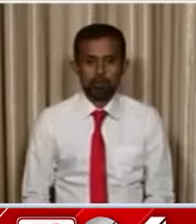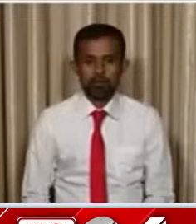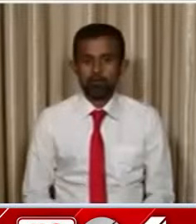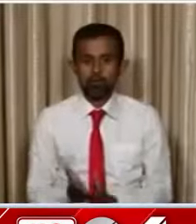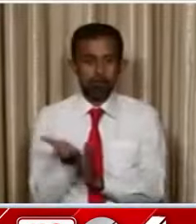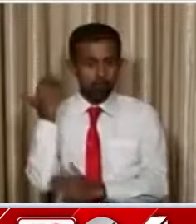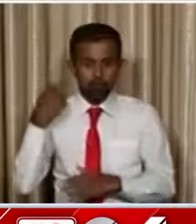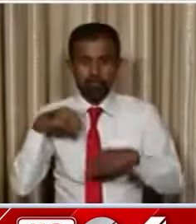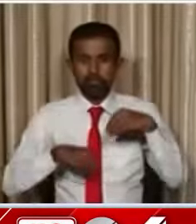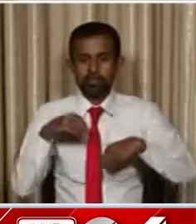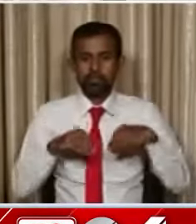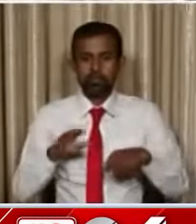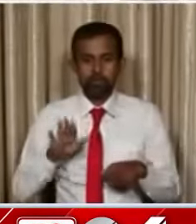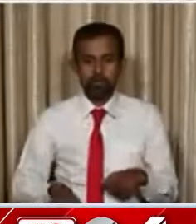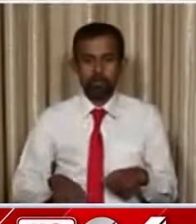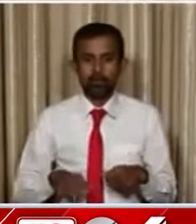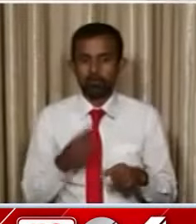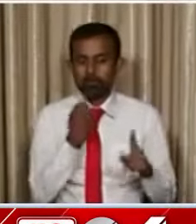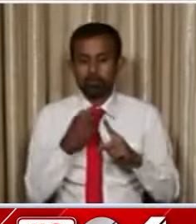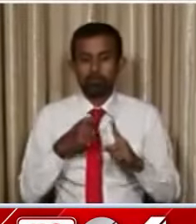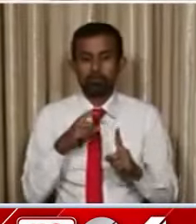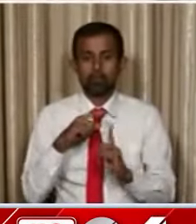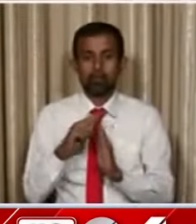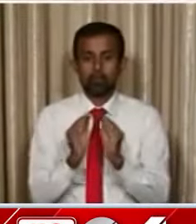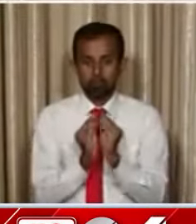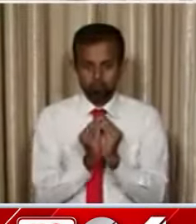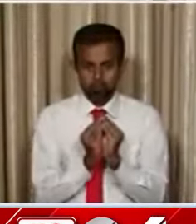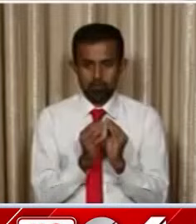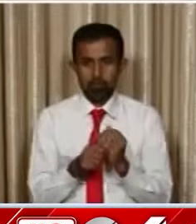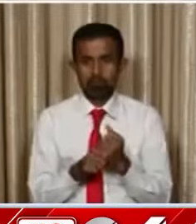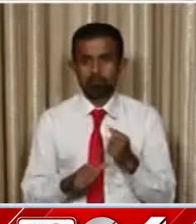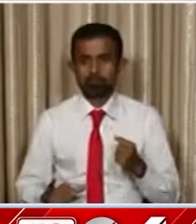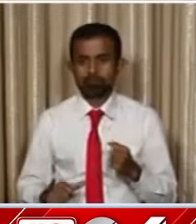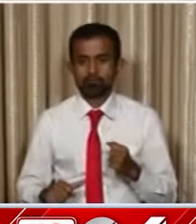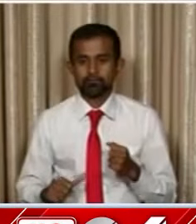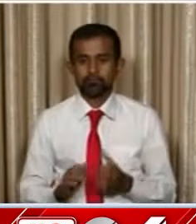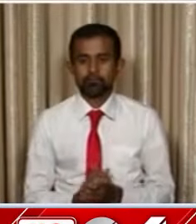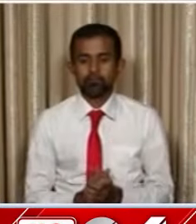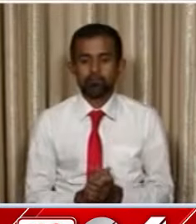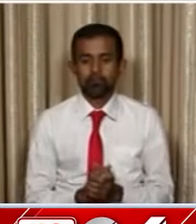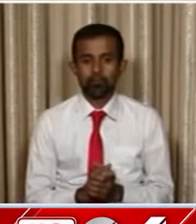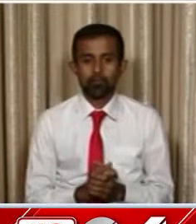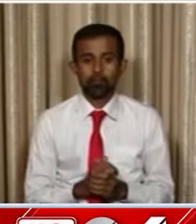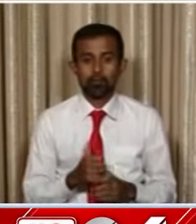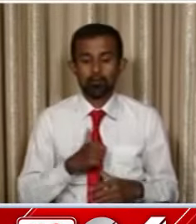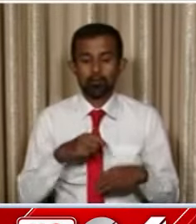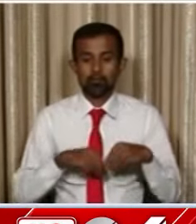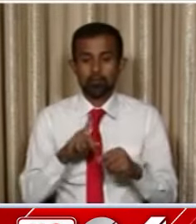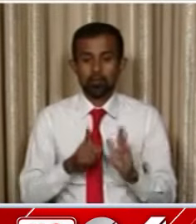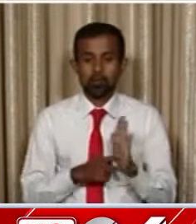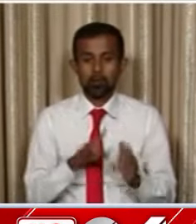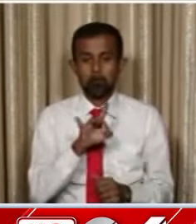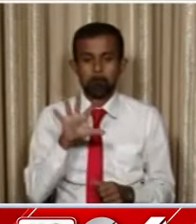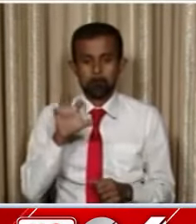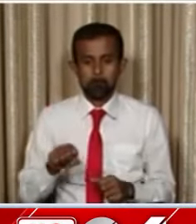පසුගිය මහමැතිවරණයේදී මාතර දිස්ත්‍රික්කය තුළ ශ්‍රී ලංකා පොදුජන පෙරමුණ නියෝජනය කරමින් මනාප